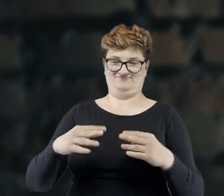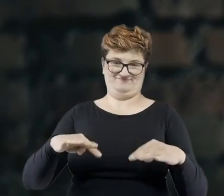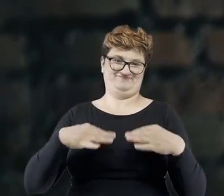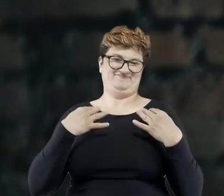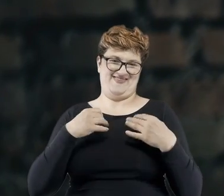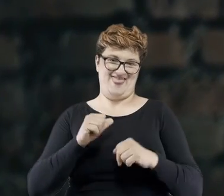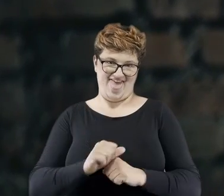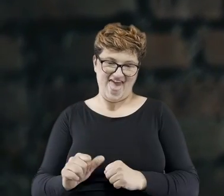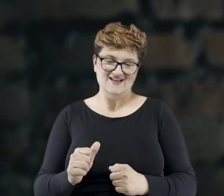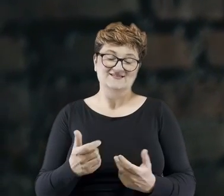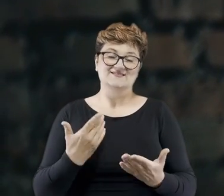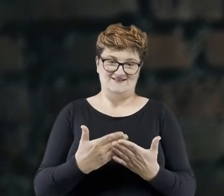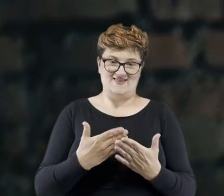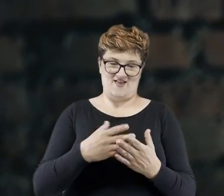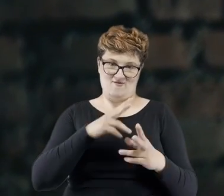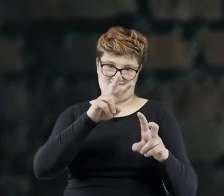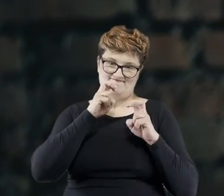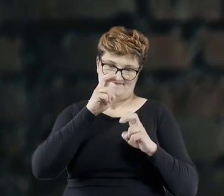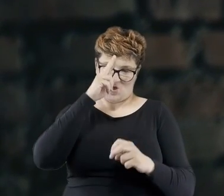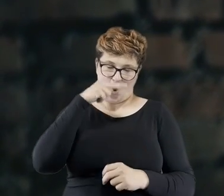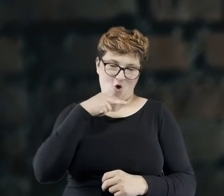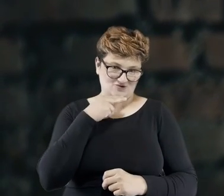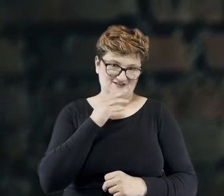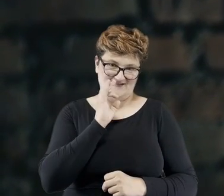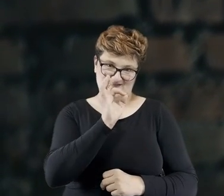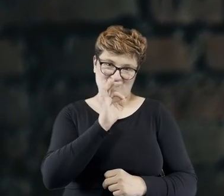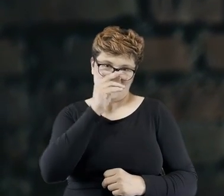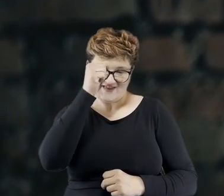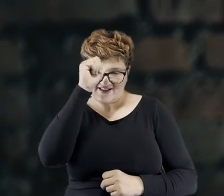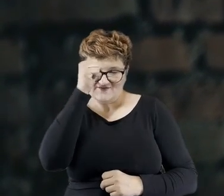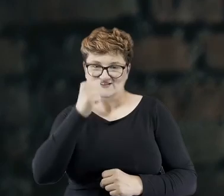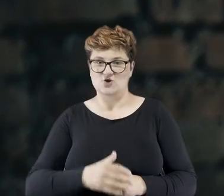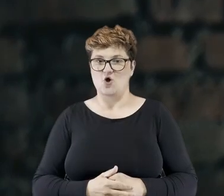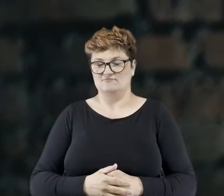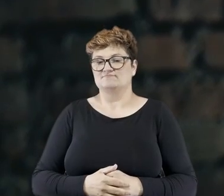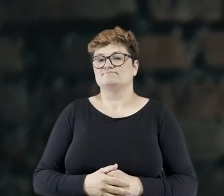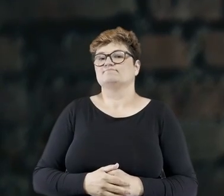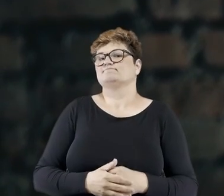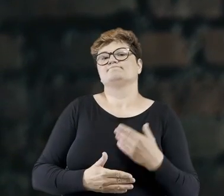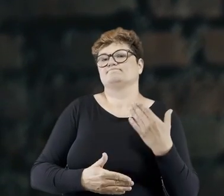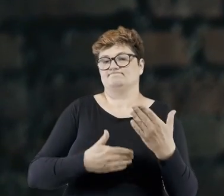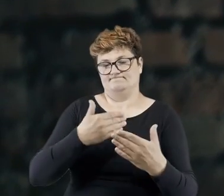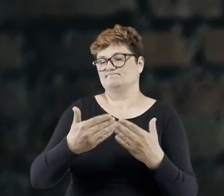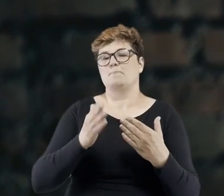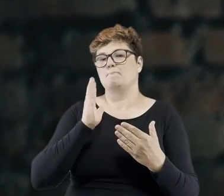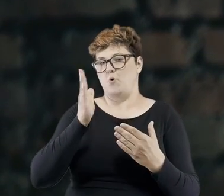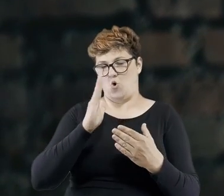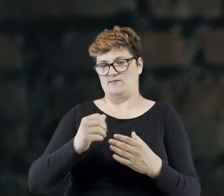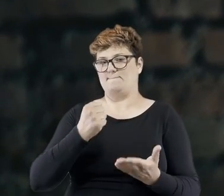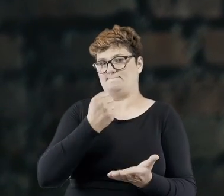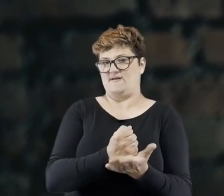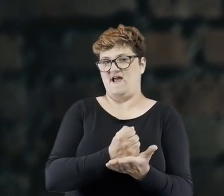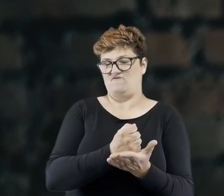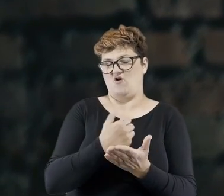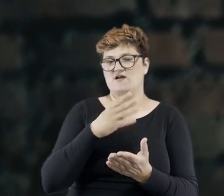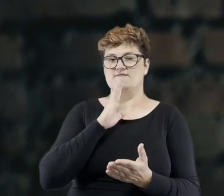na siebie. Więc w związku z tym to przyjęcie nazwiska ojca, do którego zresztą prawo uzyskała dość późno, bo